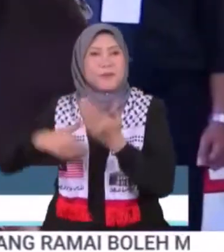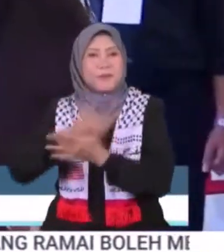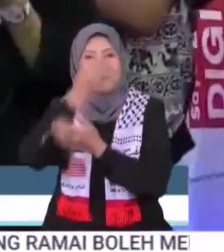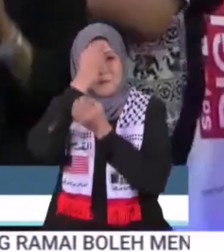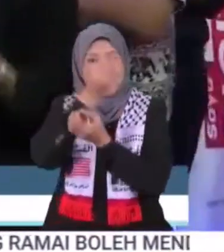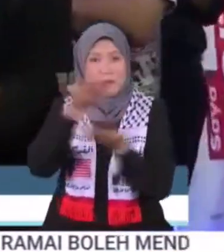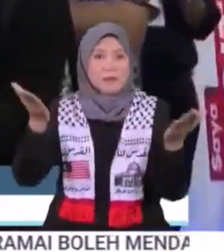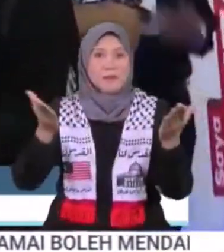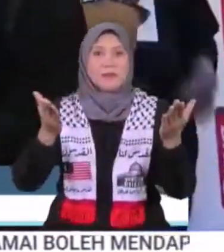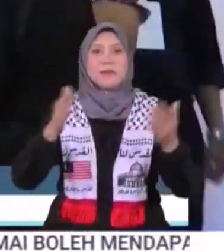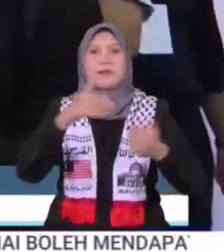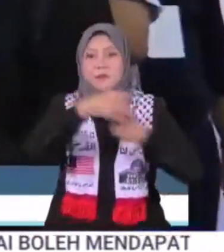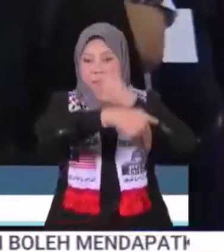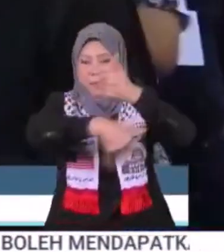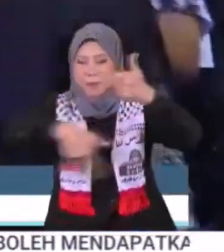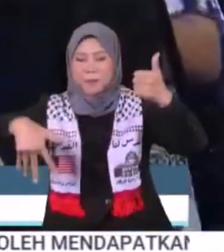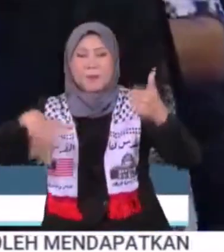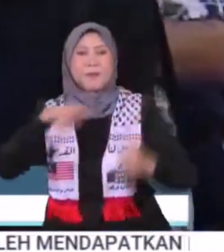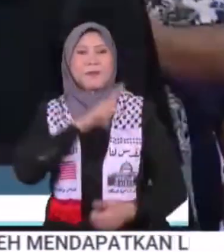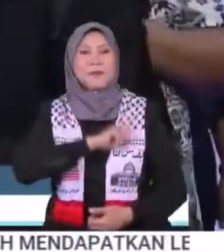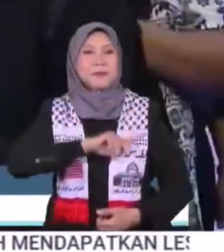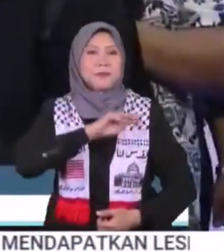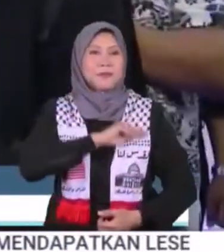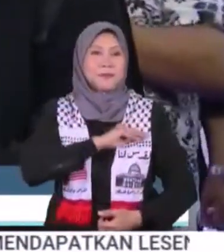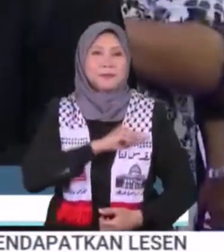dan agensi terlibat.